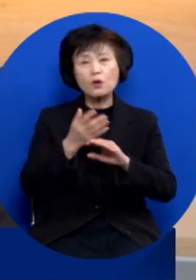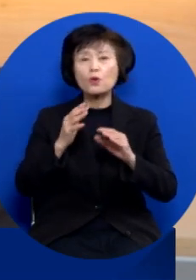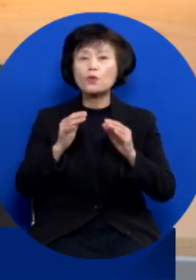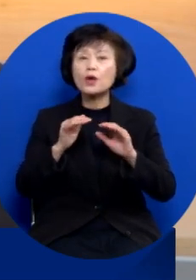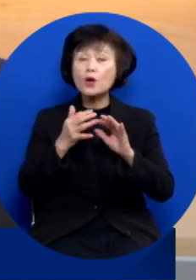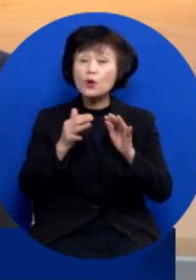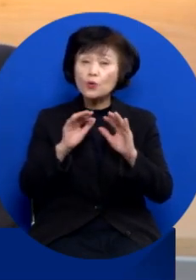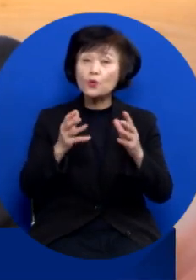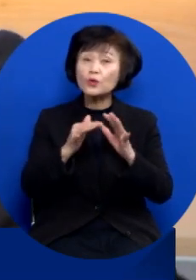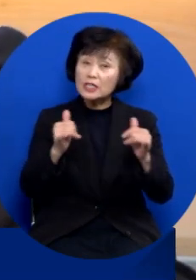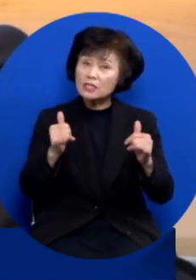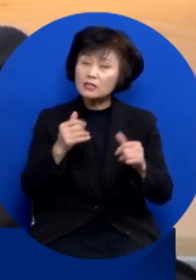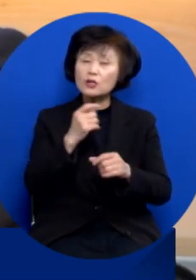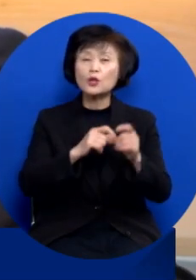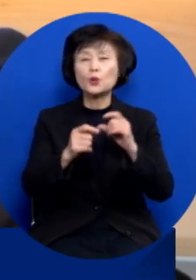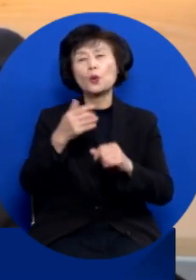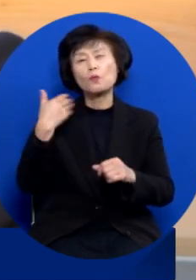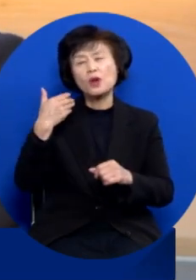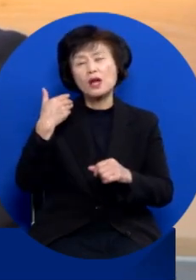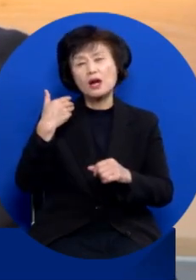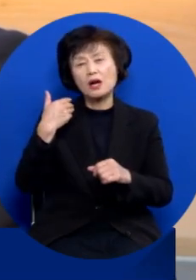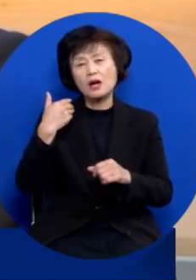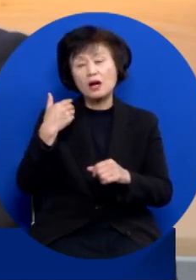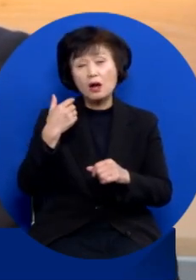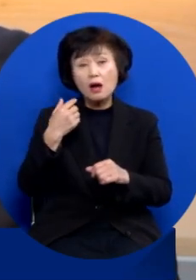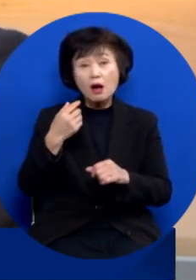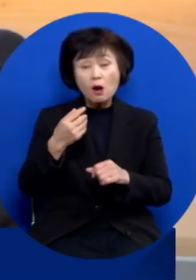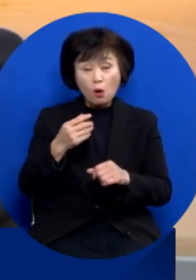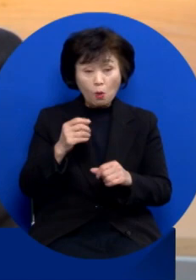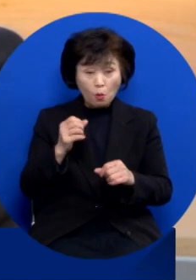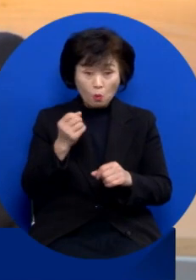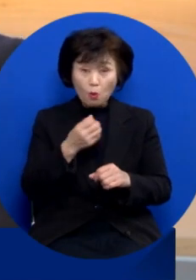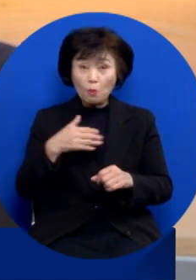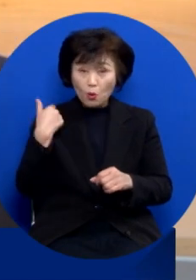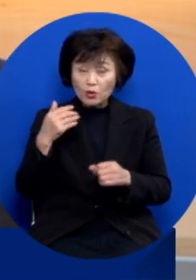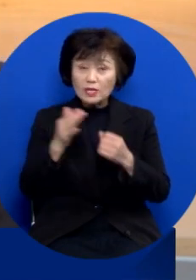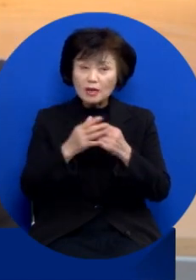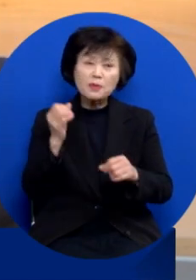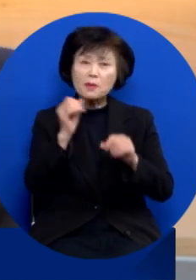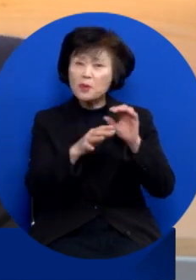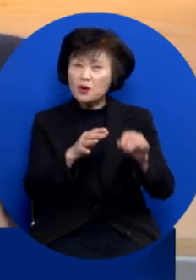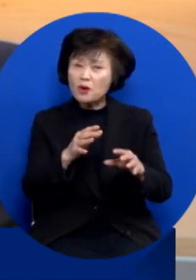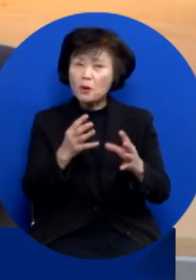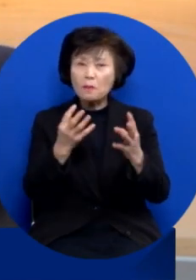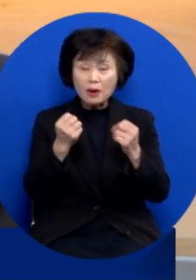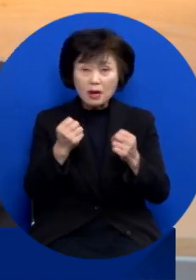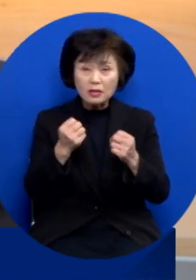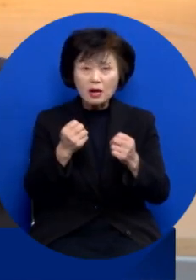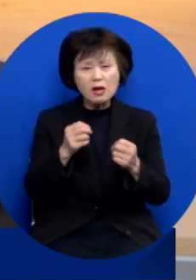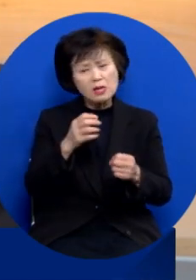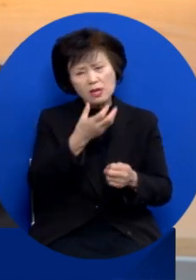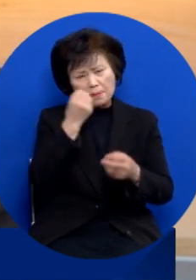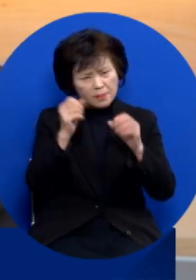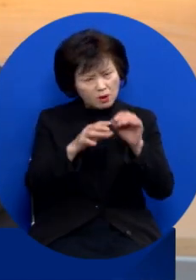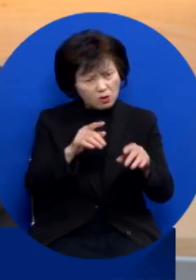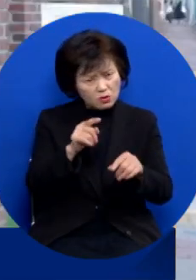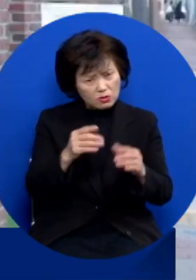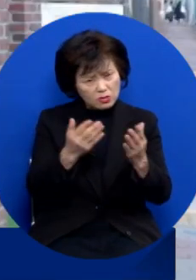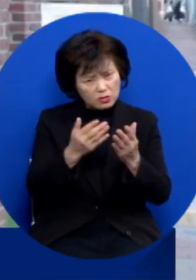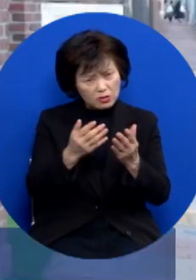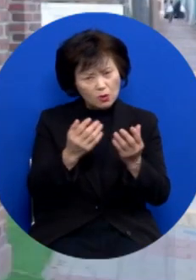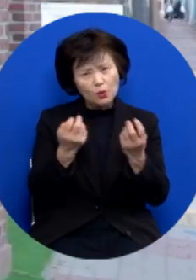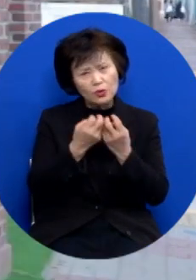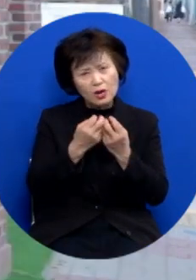더욱더 몰라서 버리는 경우가 더 많다라는 생각이 제일 컸고요 그래서 어떻게 이걸 알릴 수 있을까라는 고민도 시작을